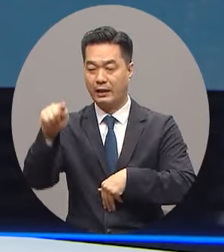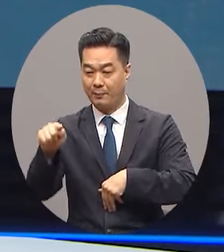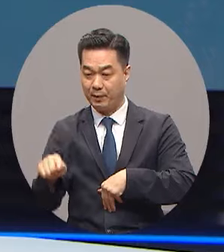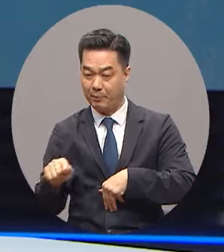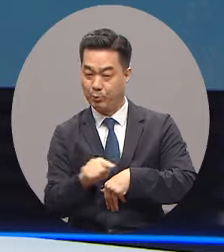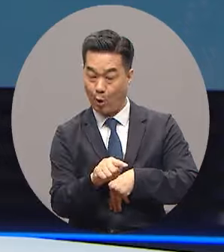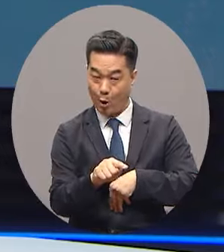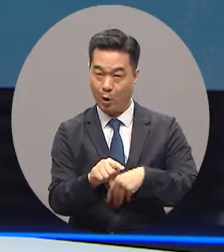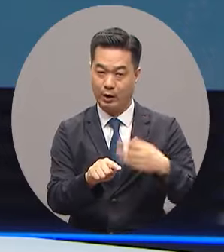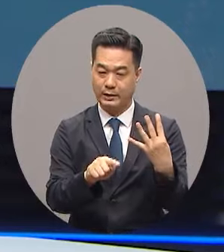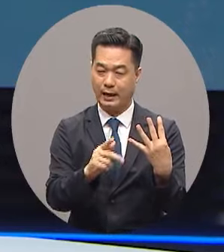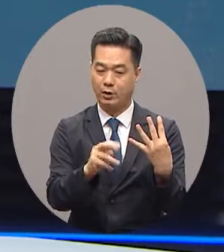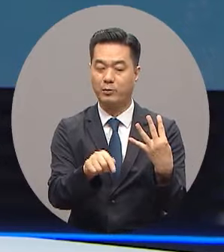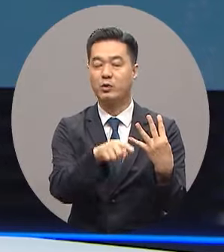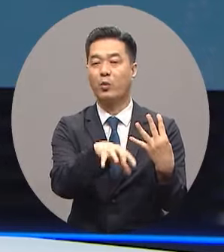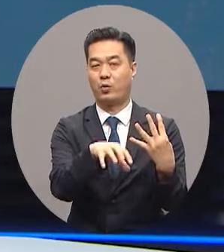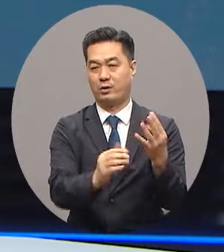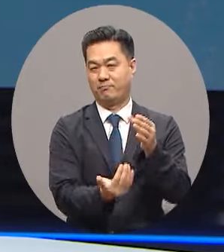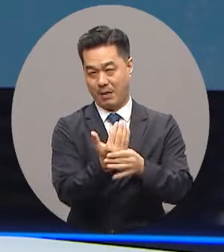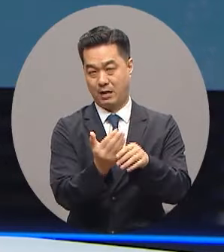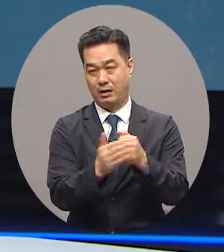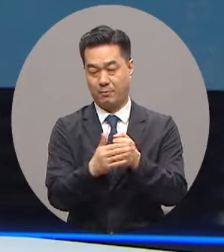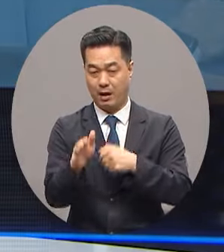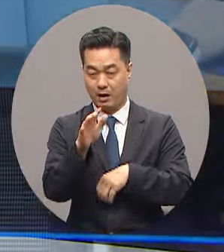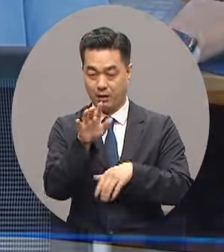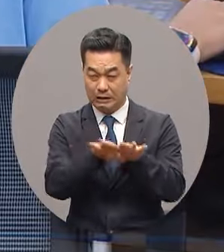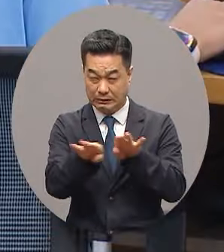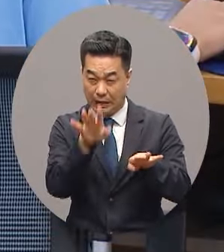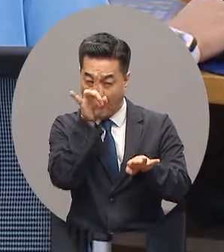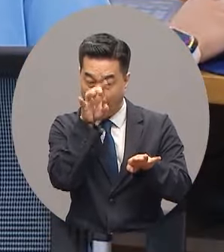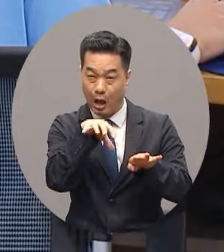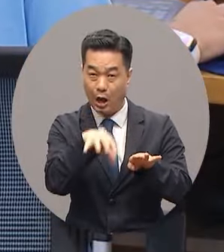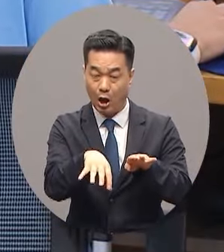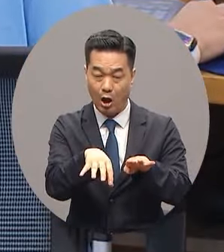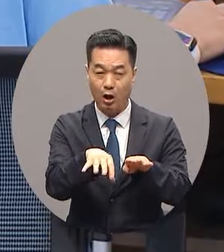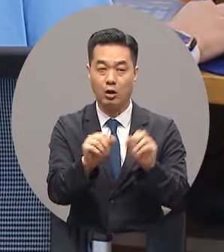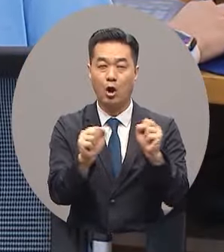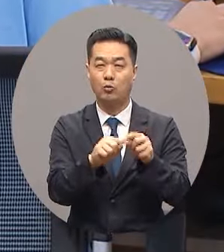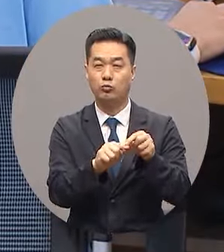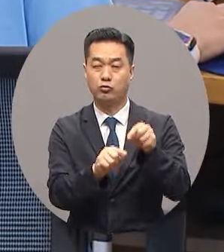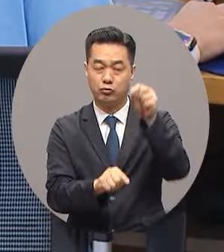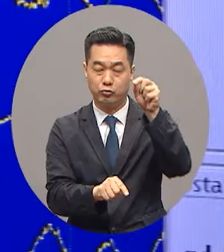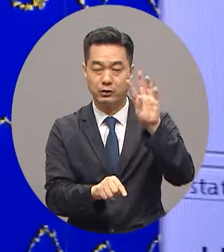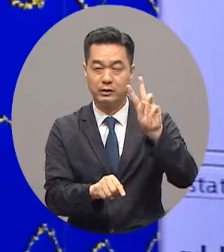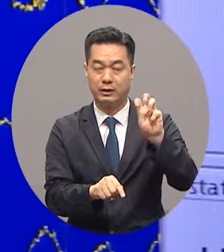4km 지역에서 발생했습니다. 진앙의 정확한 위치는 북위 35.7도, 동경